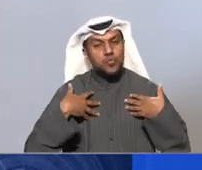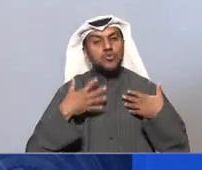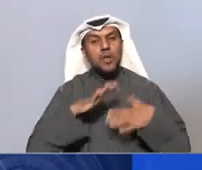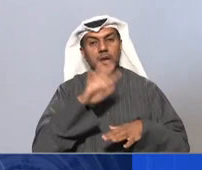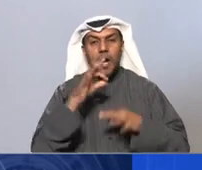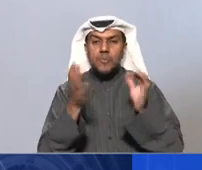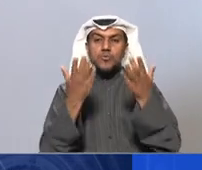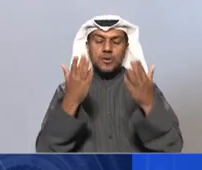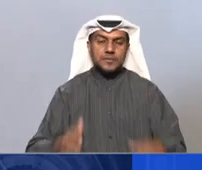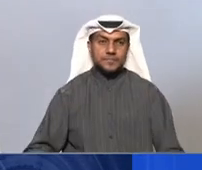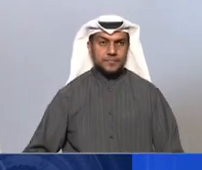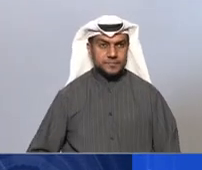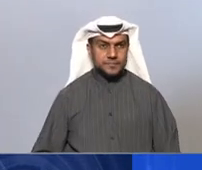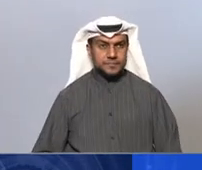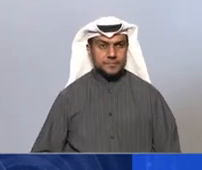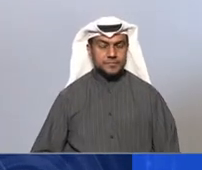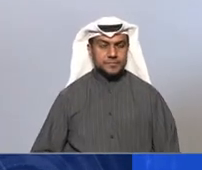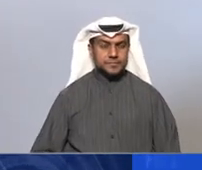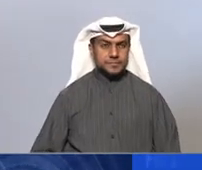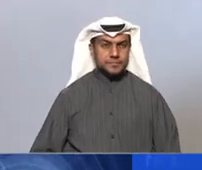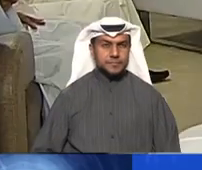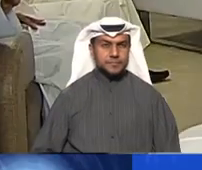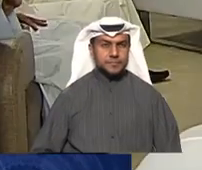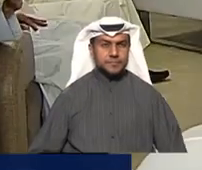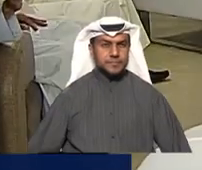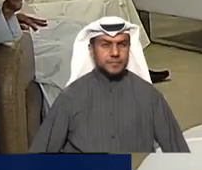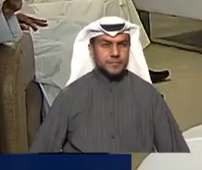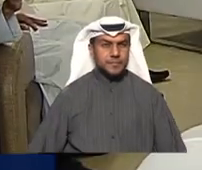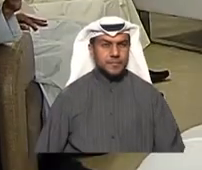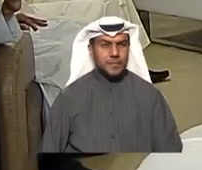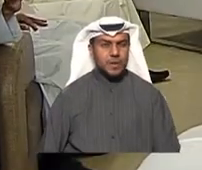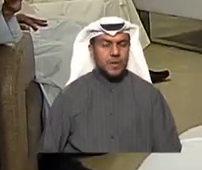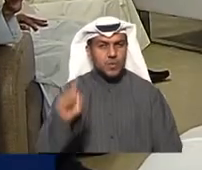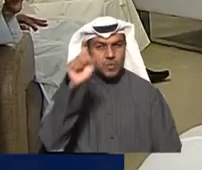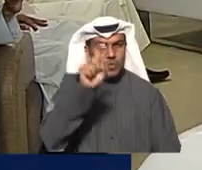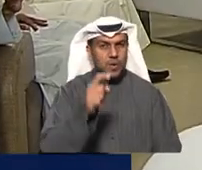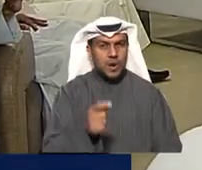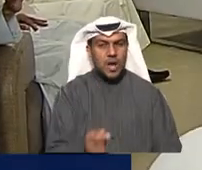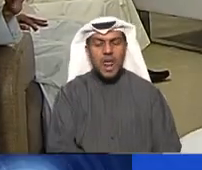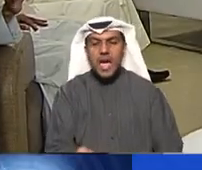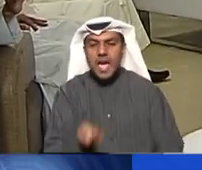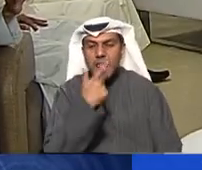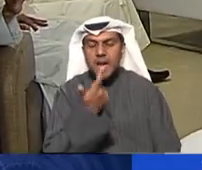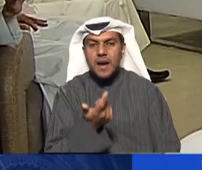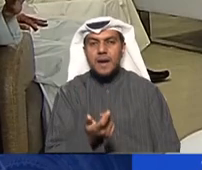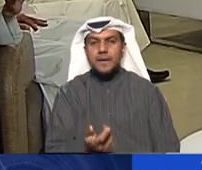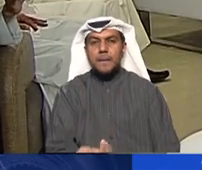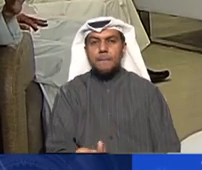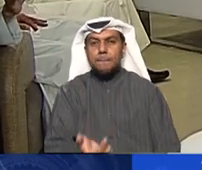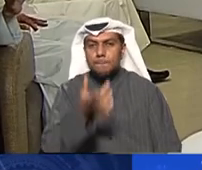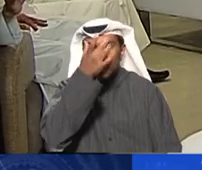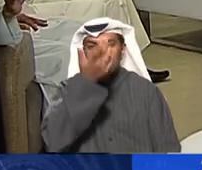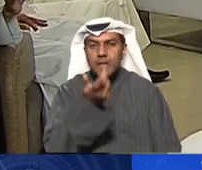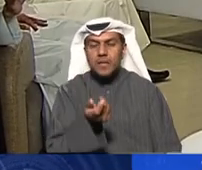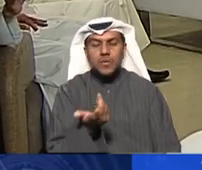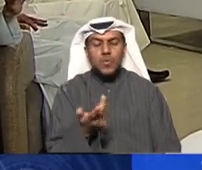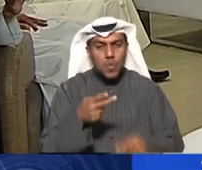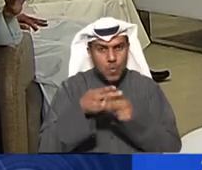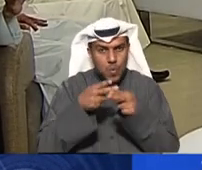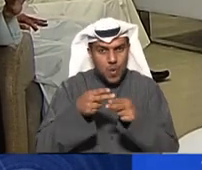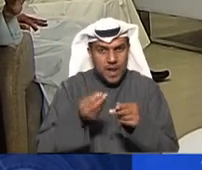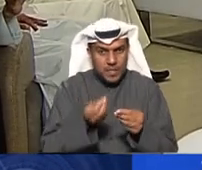الله. عندنا الاستاذ رياض عمر بيت الوسط، بخصوص العلاج اللي بيقدم للمرضى او المصابين، هل هو علاج من الكويت ام